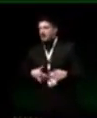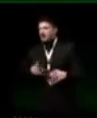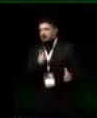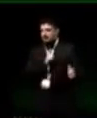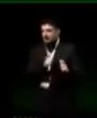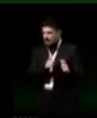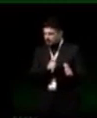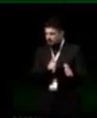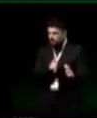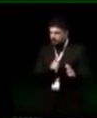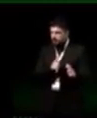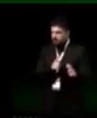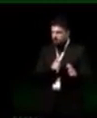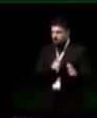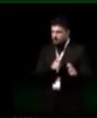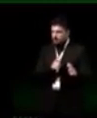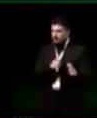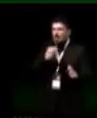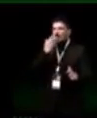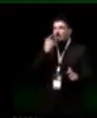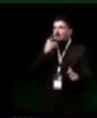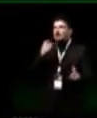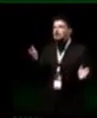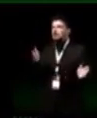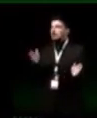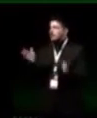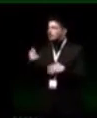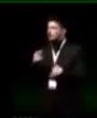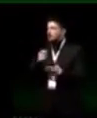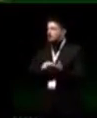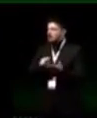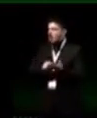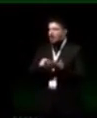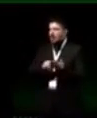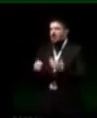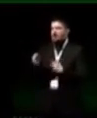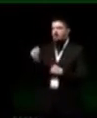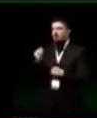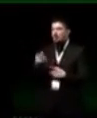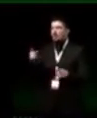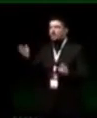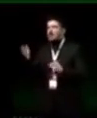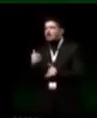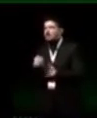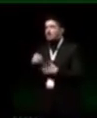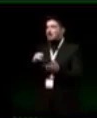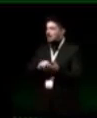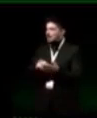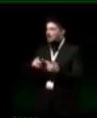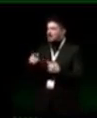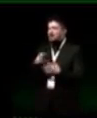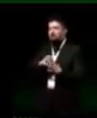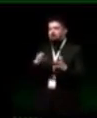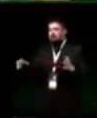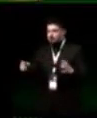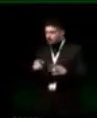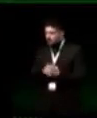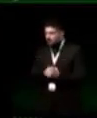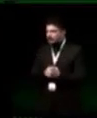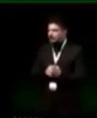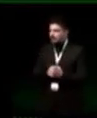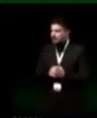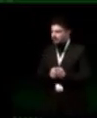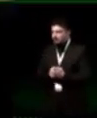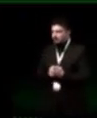Io vorrei che i ragazzi che della scuola classe Dem, dei giovani, dei future Dem, dei GD, dei millennials, di tutto quello che